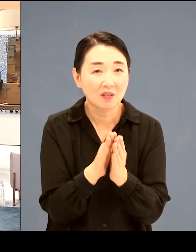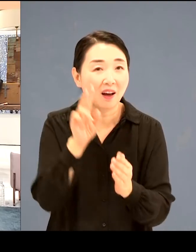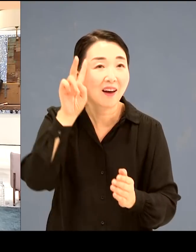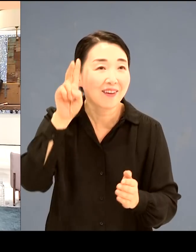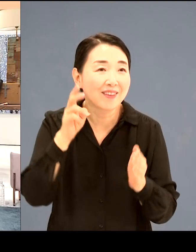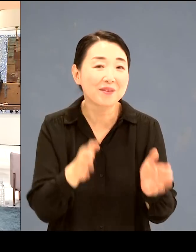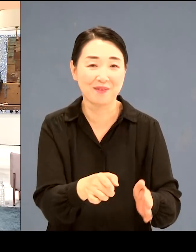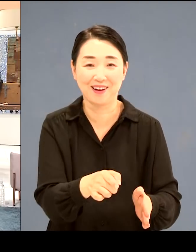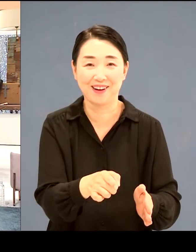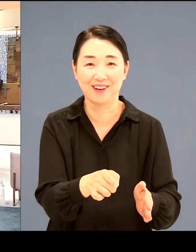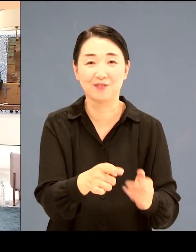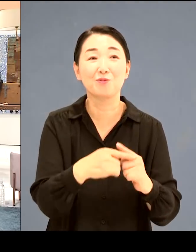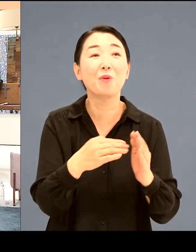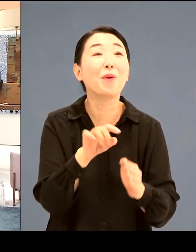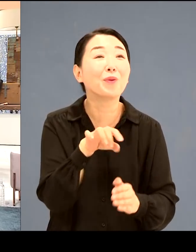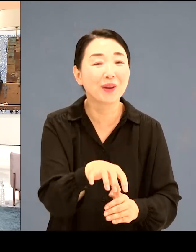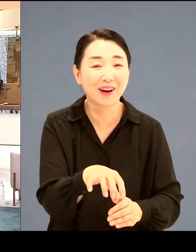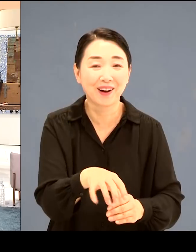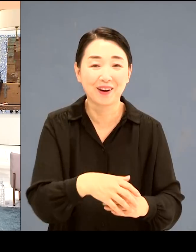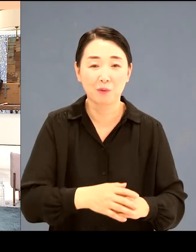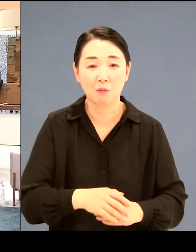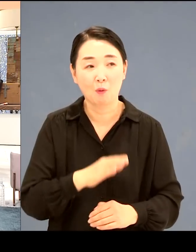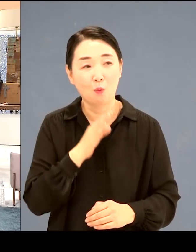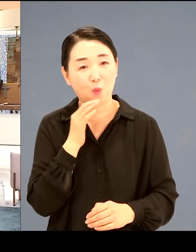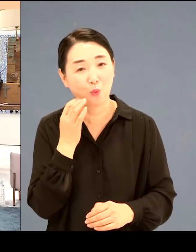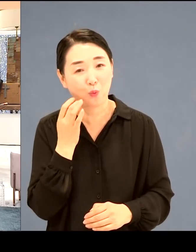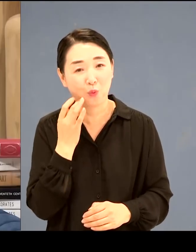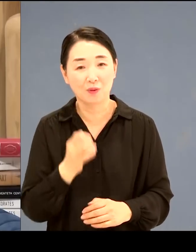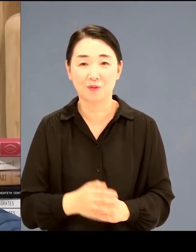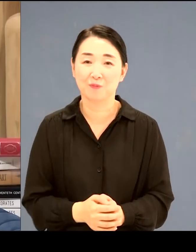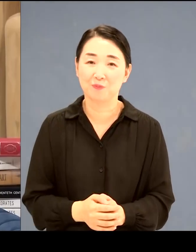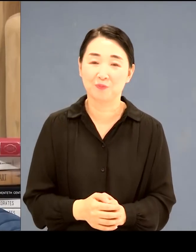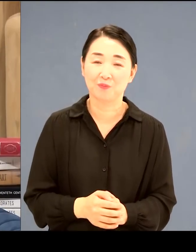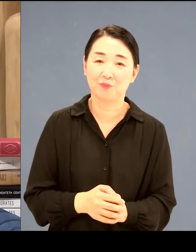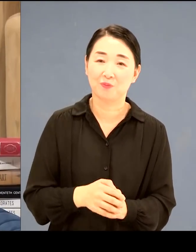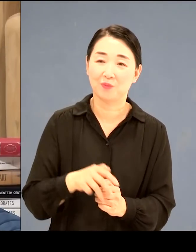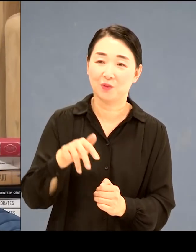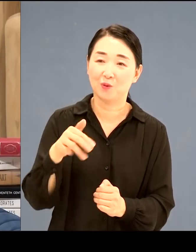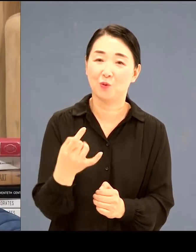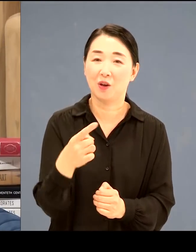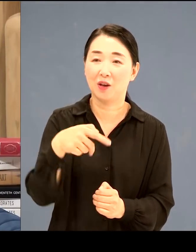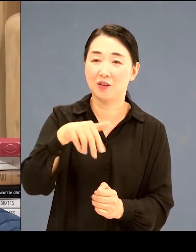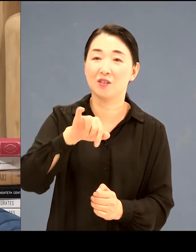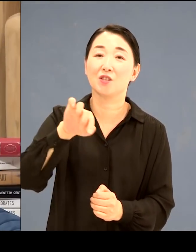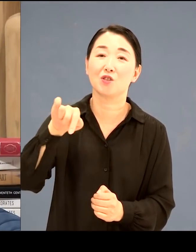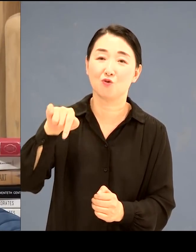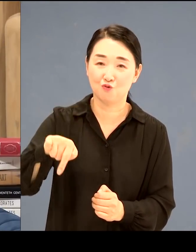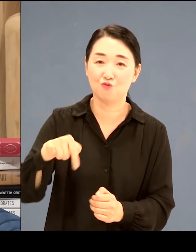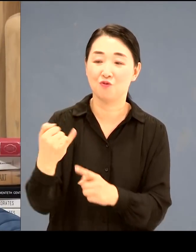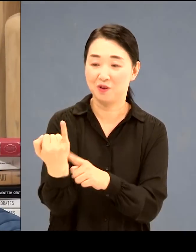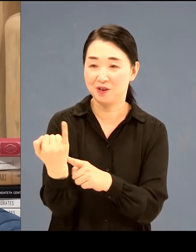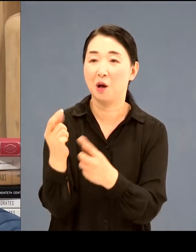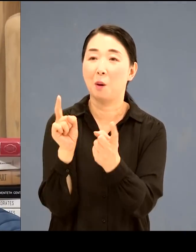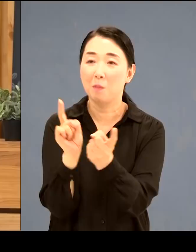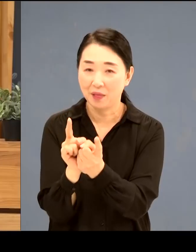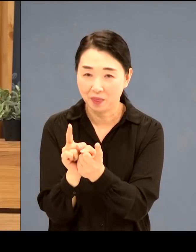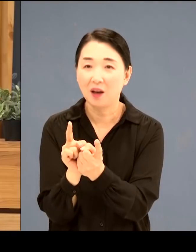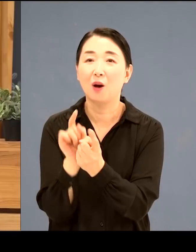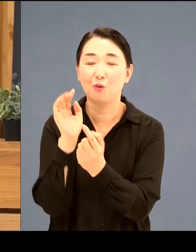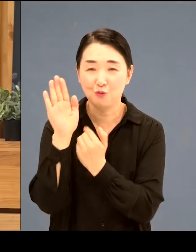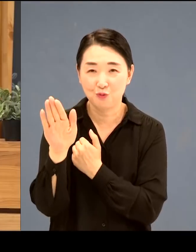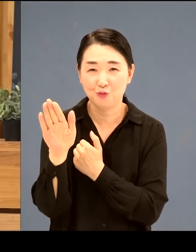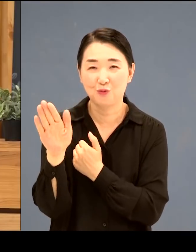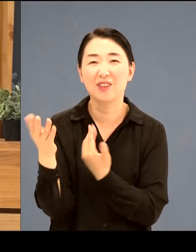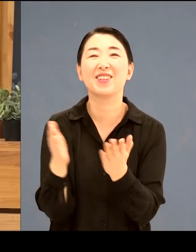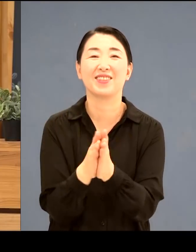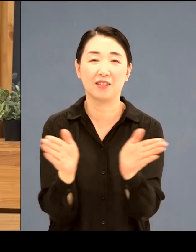거기? 정말 네. 신기하네요. 그래서 최지우 씨를 만나고 네. 그때부터 같이 일을 하기 시작했죠. 그러니까